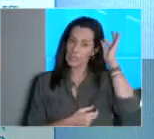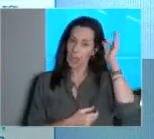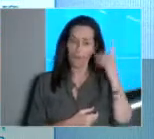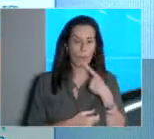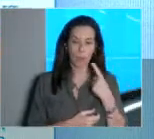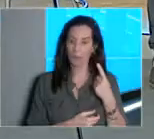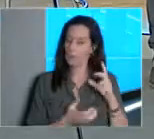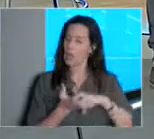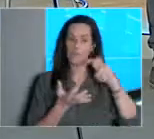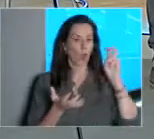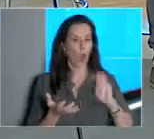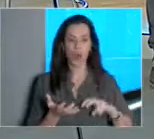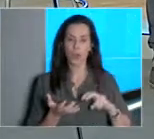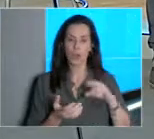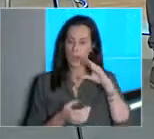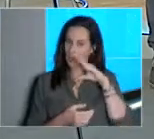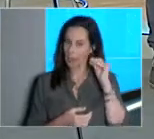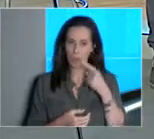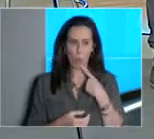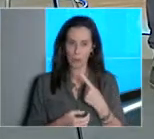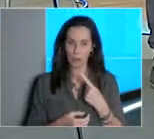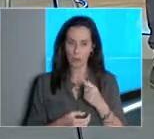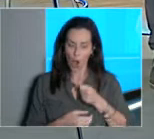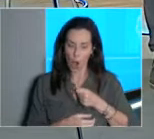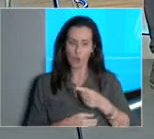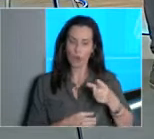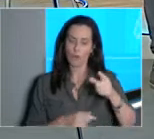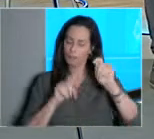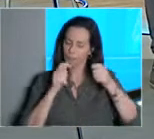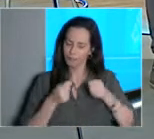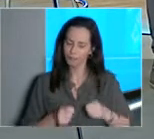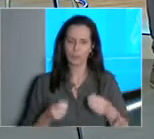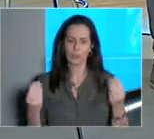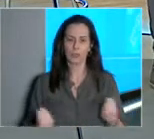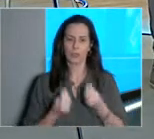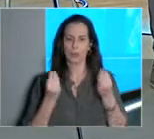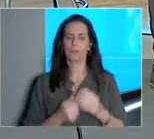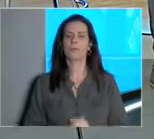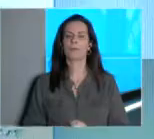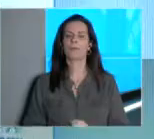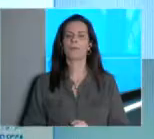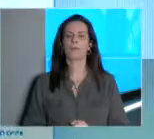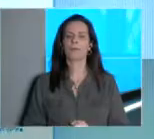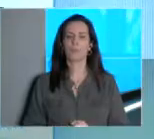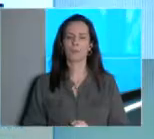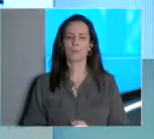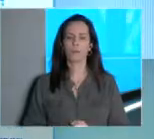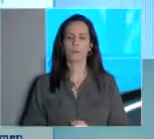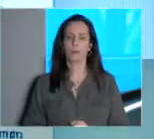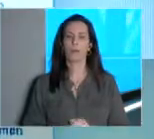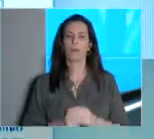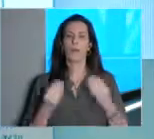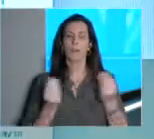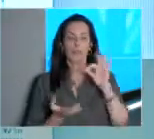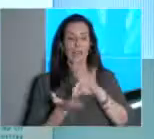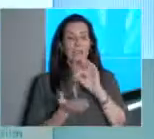מאיימת לפרוש. מקורבי פרץ מבטיחים, השבוע יהיו עוד צירופים. תכף נעבור לאירוע